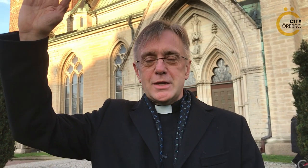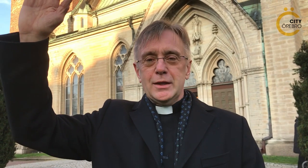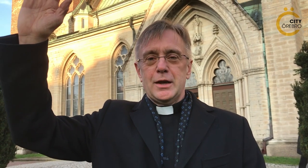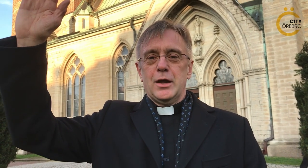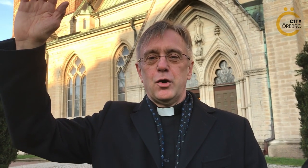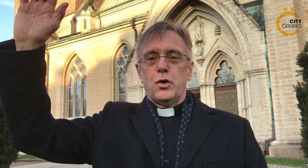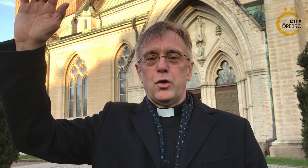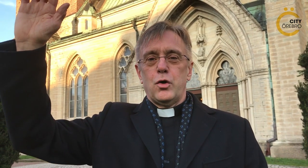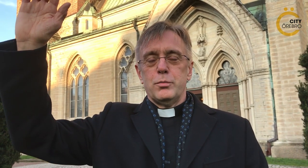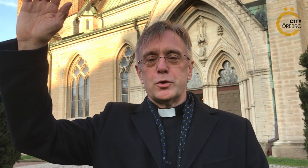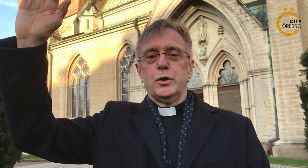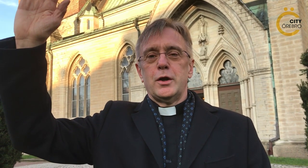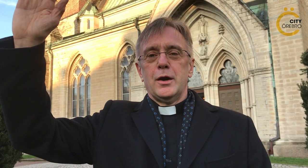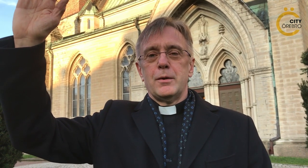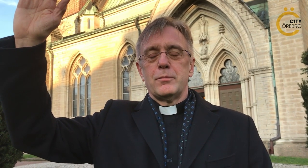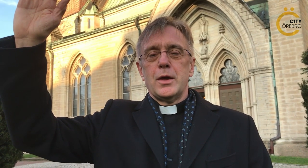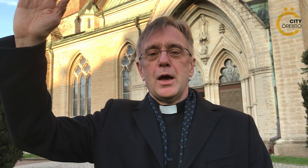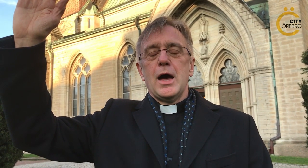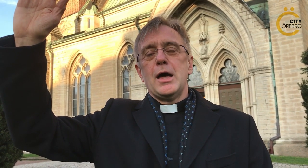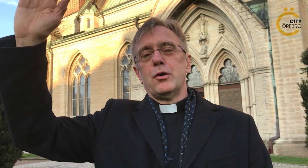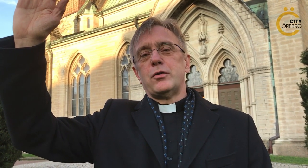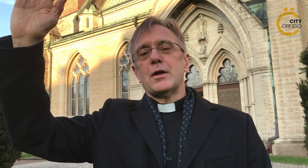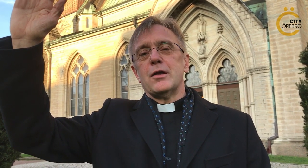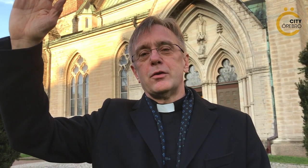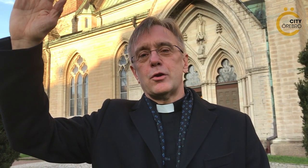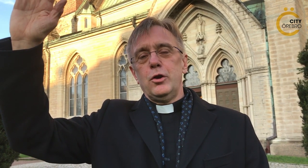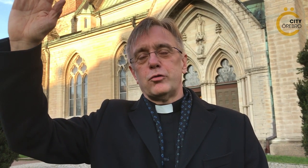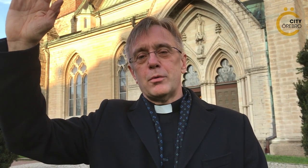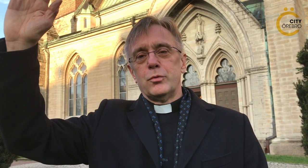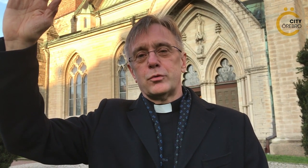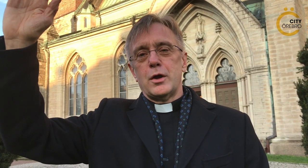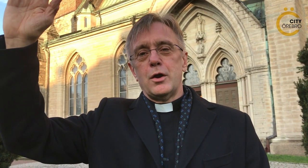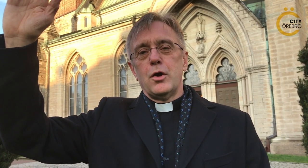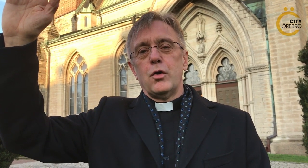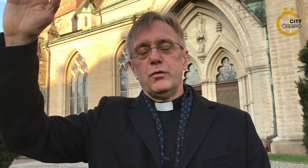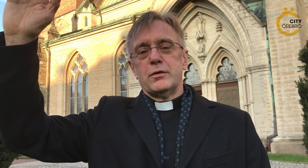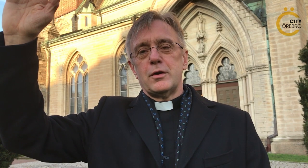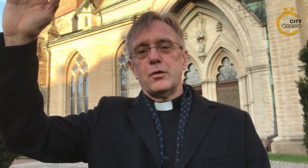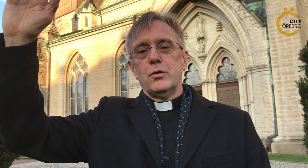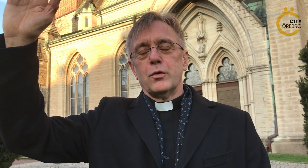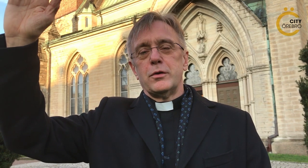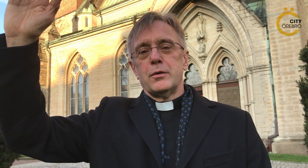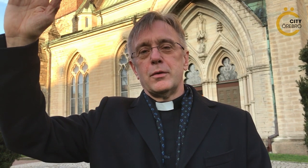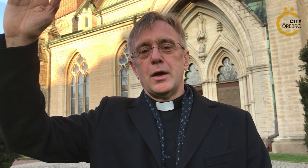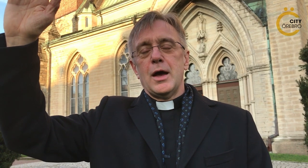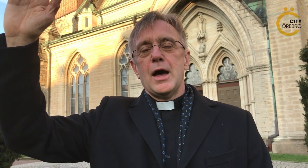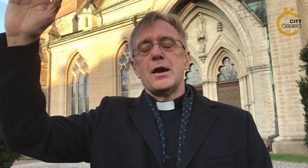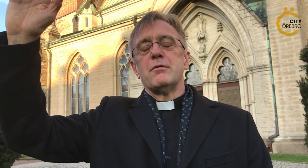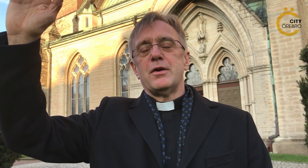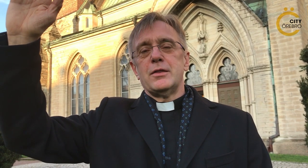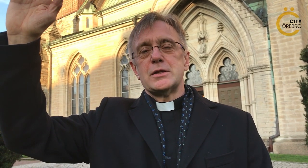Herren välsignar er och beskyddar er. Herren låter sitt ansikte lysa mot er och visar er nåd.